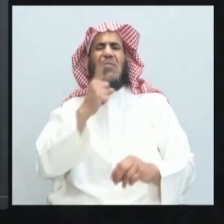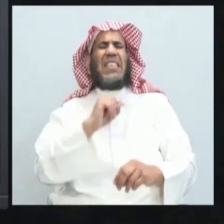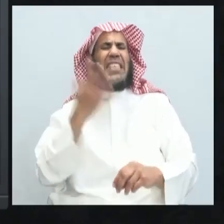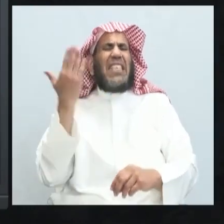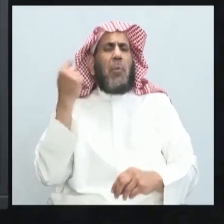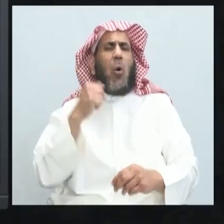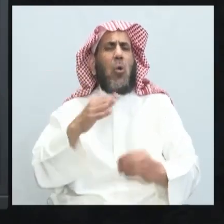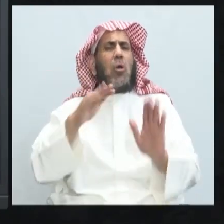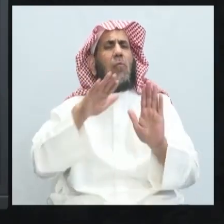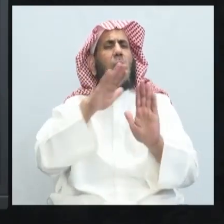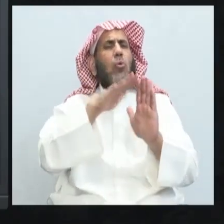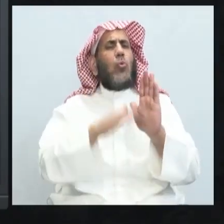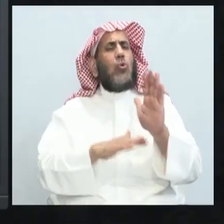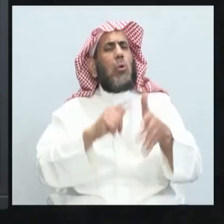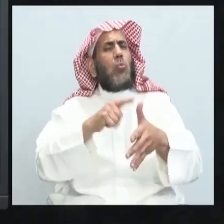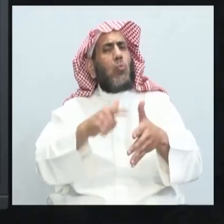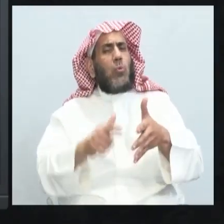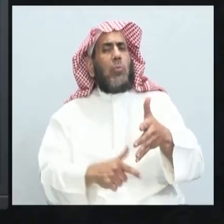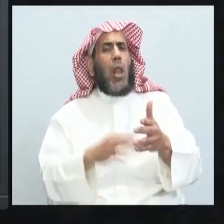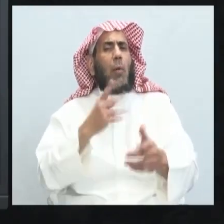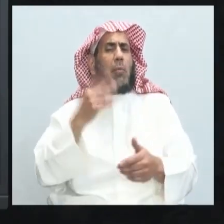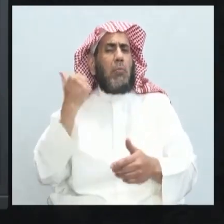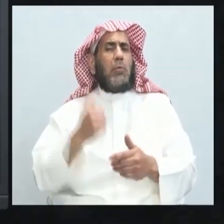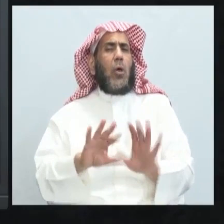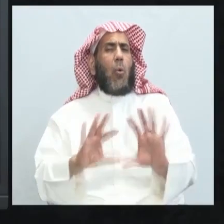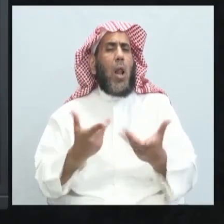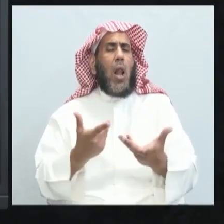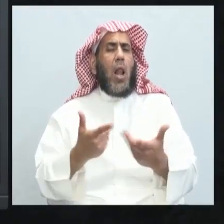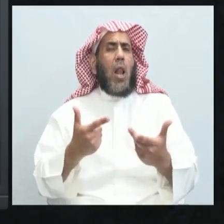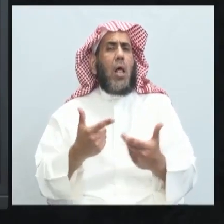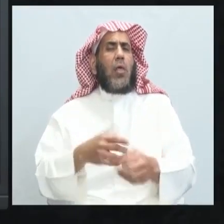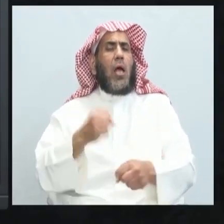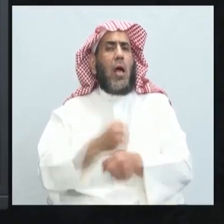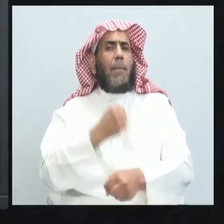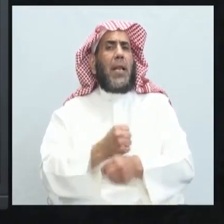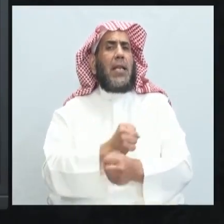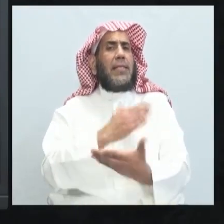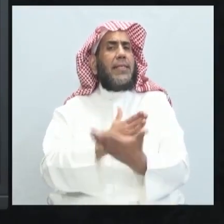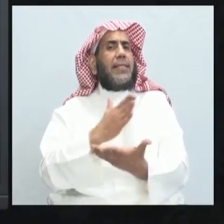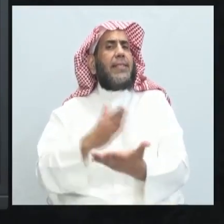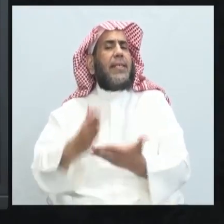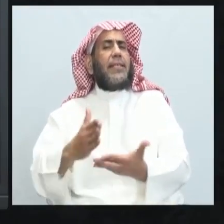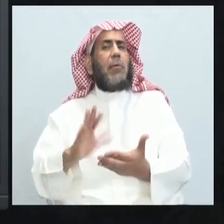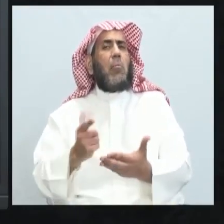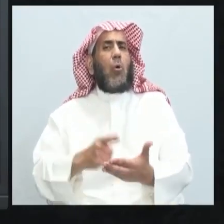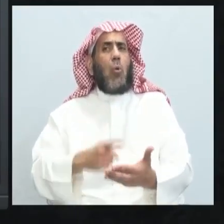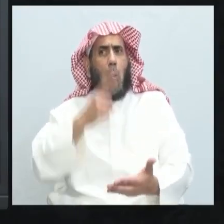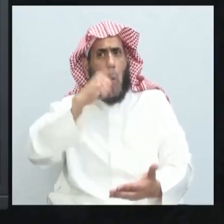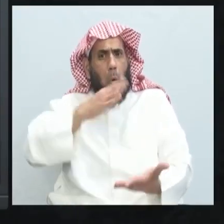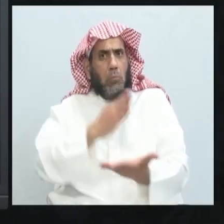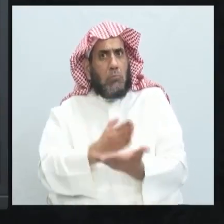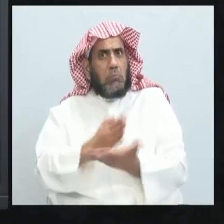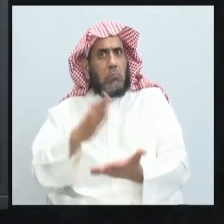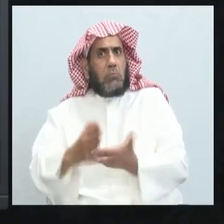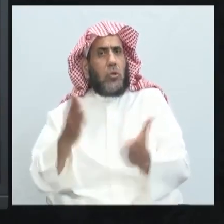او كيف رتبت العصور الادبيه وما الذي يعني جرى على هذا التقسيم وم من اصر على هذا التقسيم